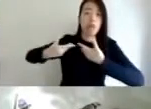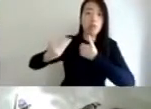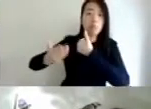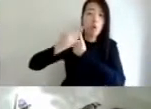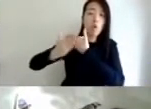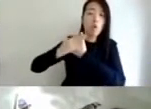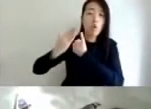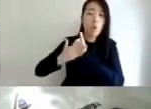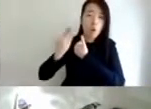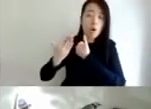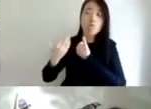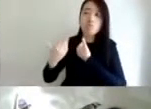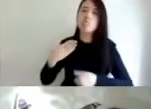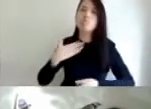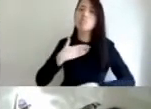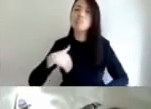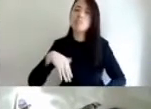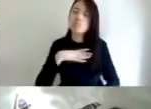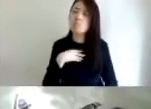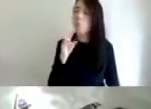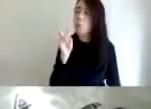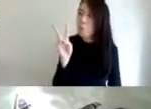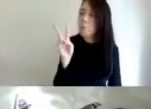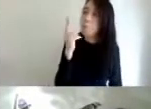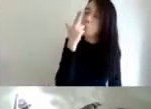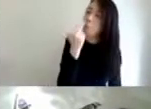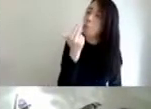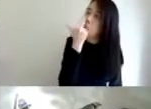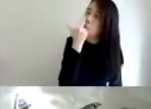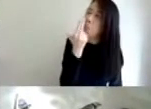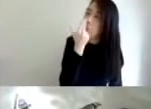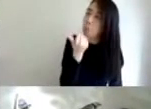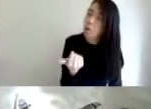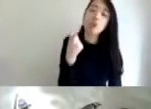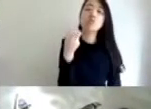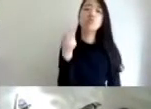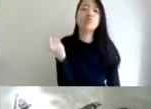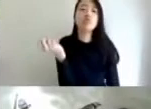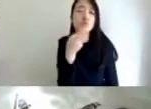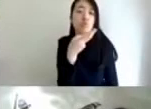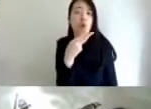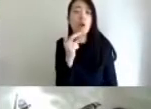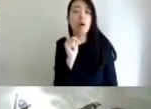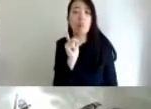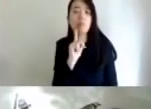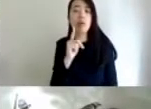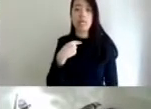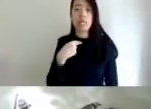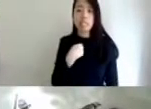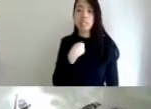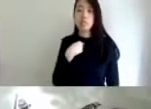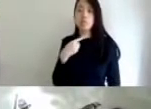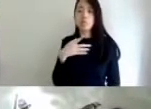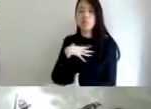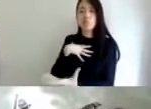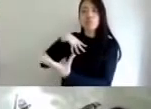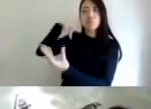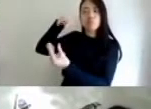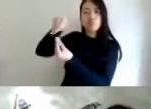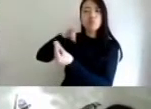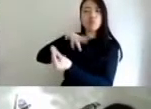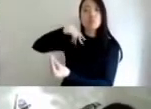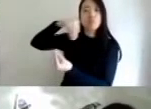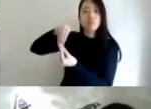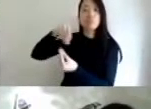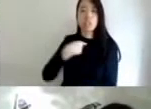欣賞去欣賞佢之餘咧，咁其實我哋都好需要咧去關心佢哋更加多嘅。